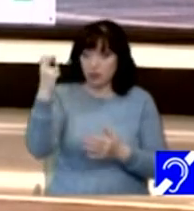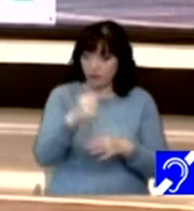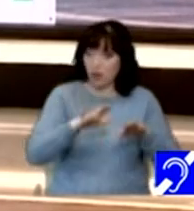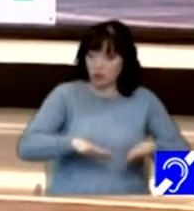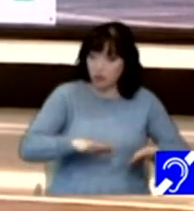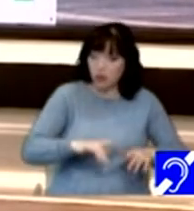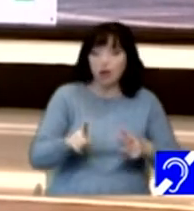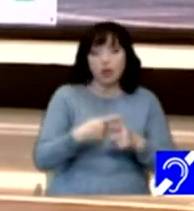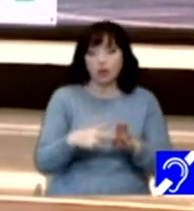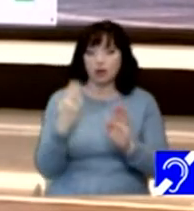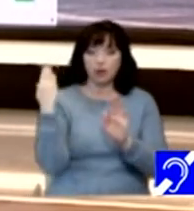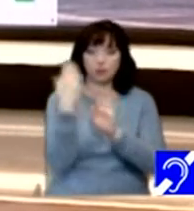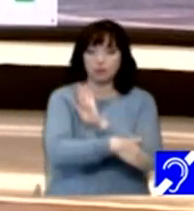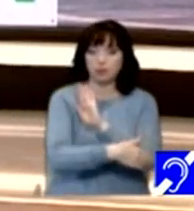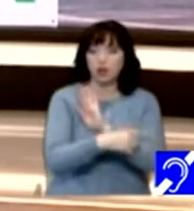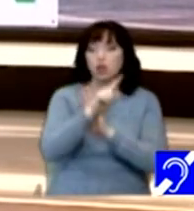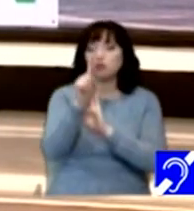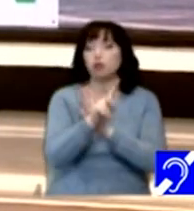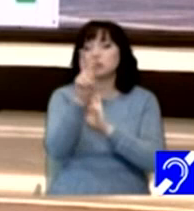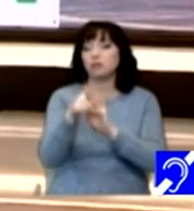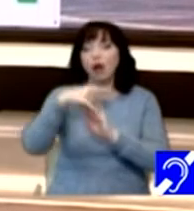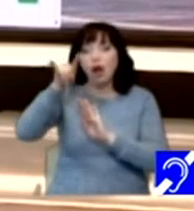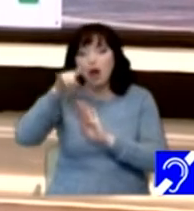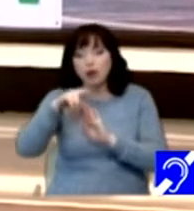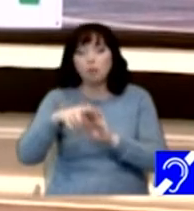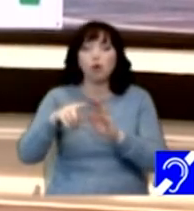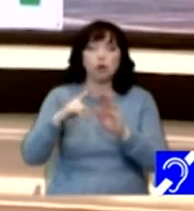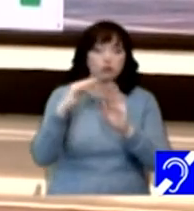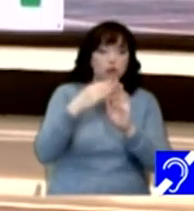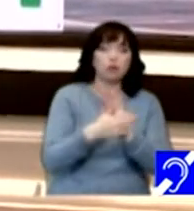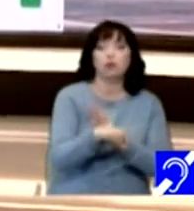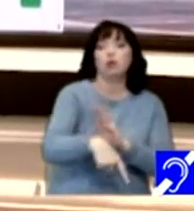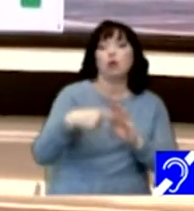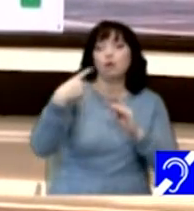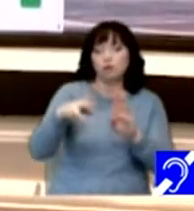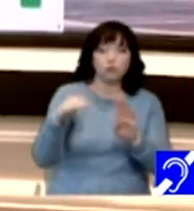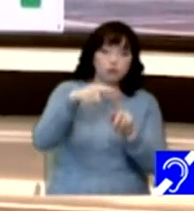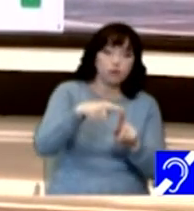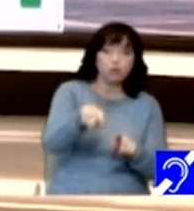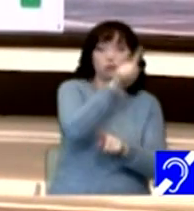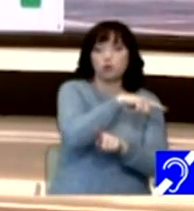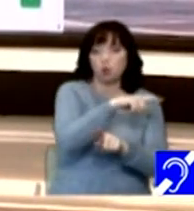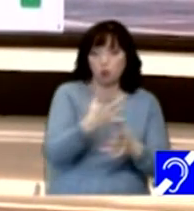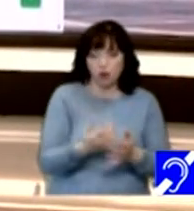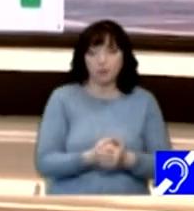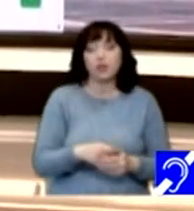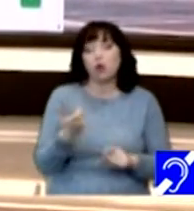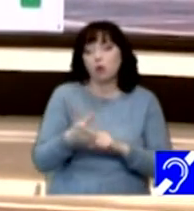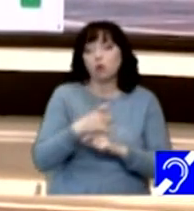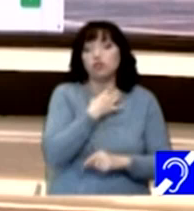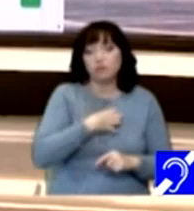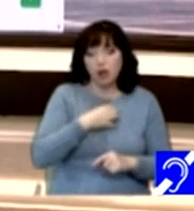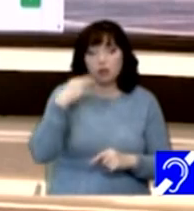2 săptămâni sau dacă stăm doar câteva ore în zona aeroportului și plănuim să călătorim într-o altă parte a lumii. Extrem de important,